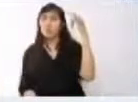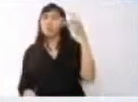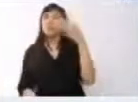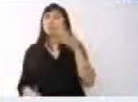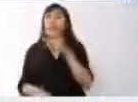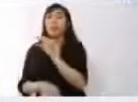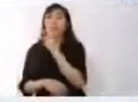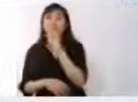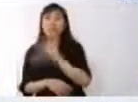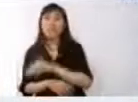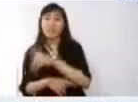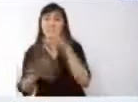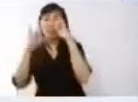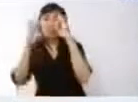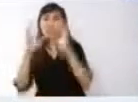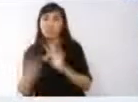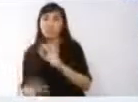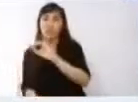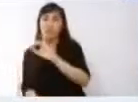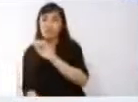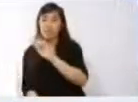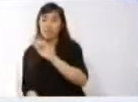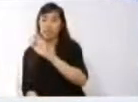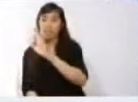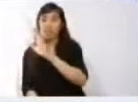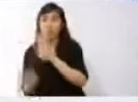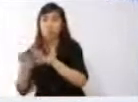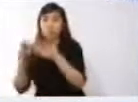repatriation at saan po sila dapat pumunta?